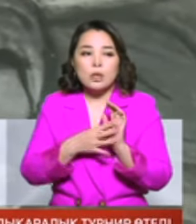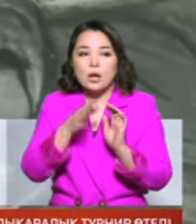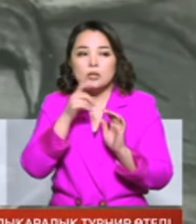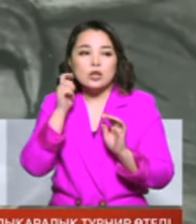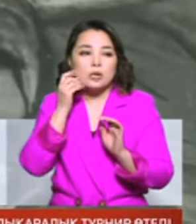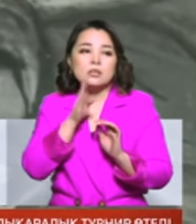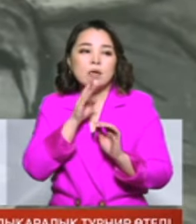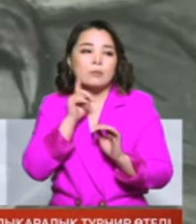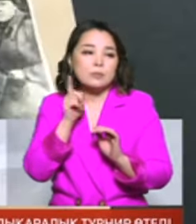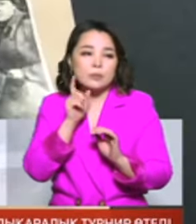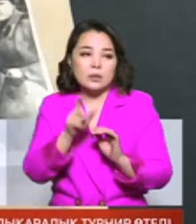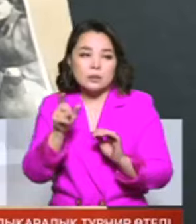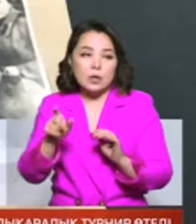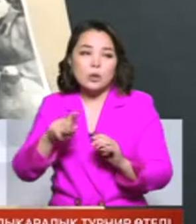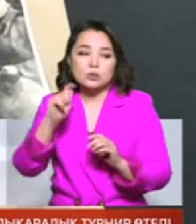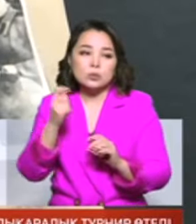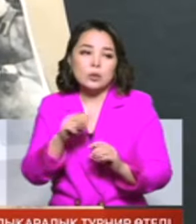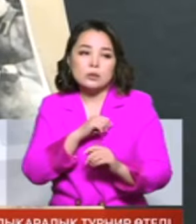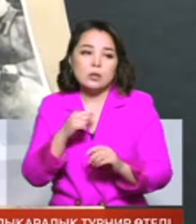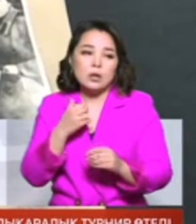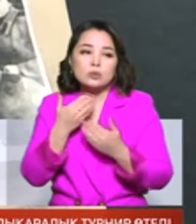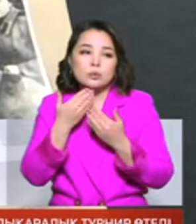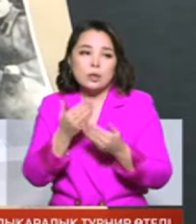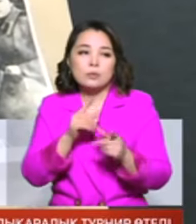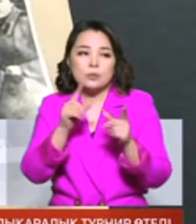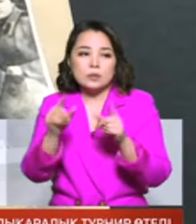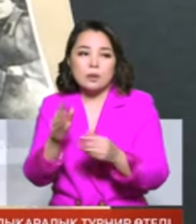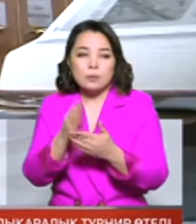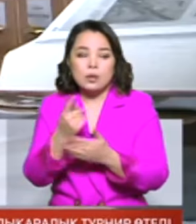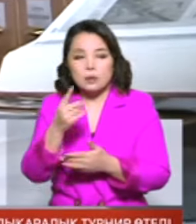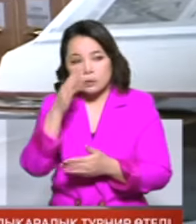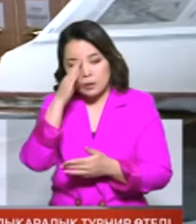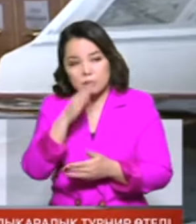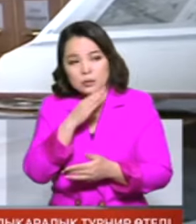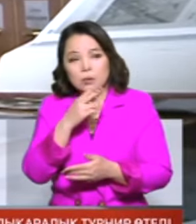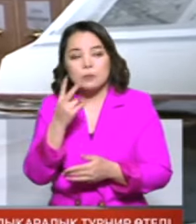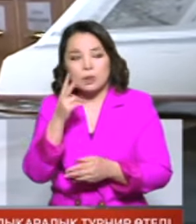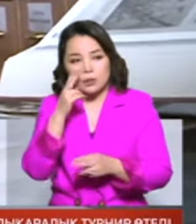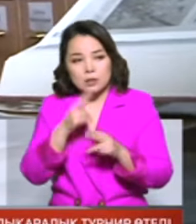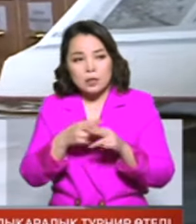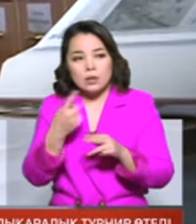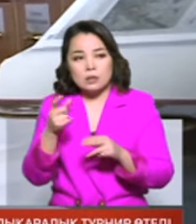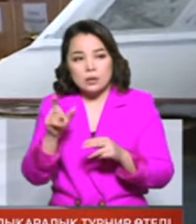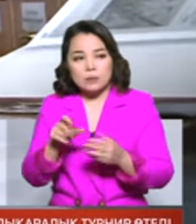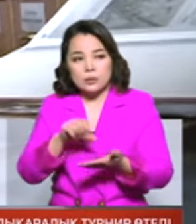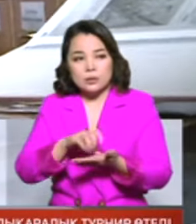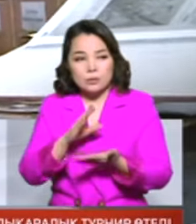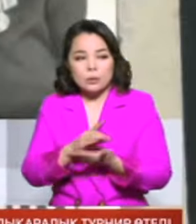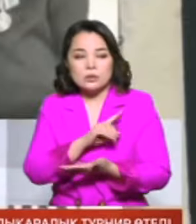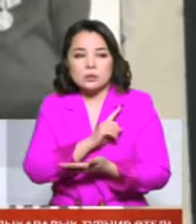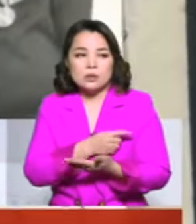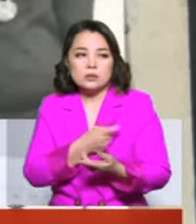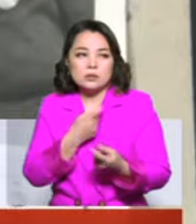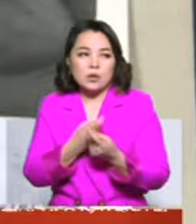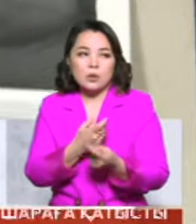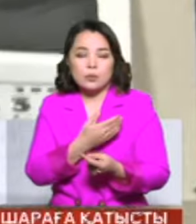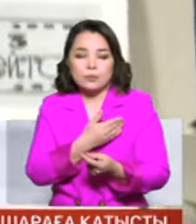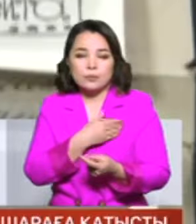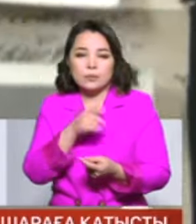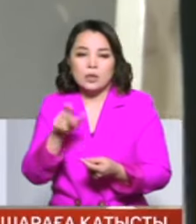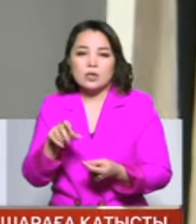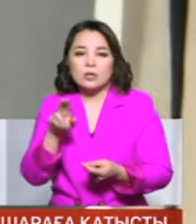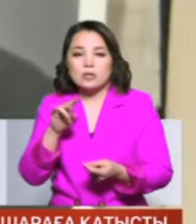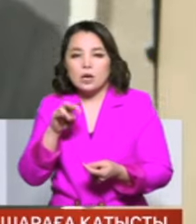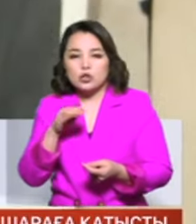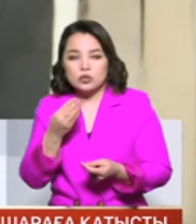қаршадай қыздар, бәрде соғысқа өз еркімен сұранып барған, бірі әкесі, бірі ағасы үшін, енді бірін намыс жетелеген. Дені